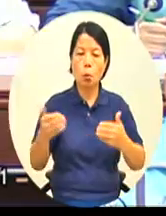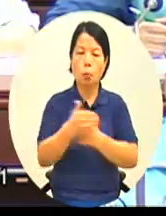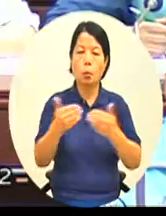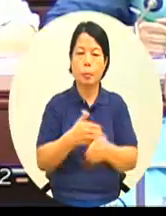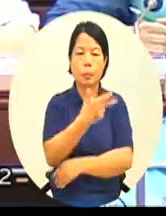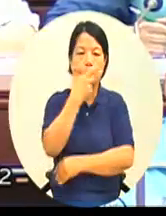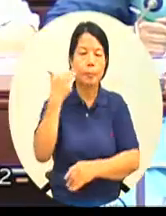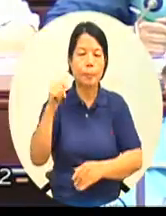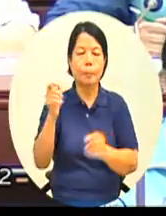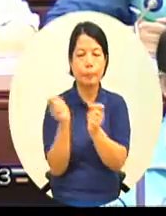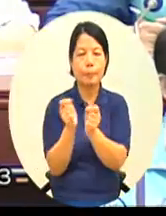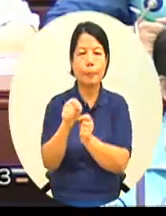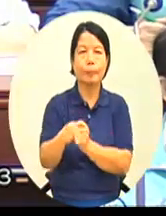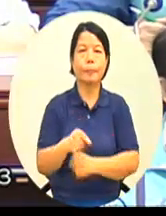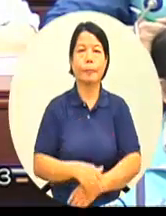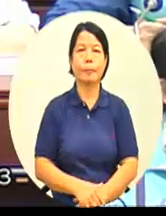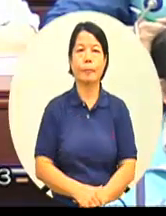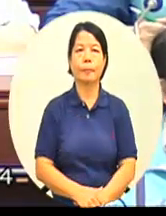个部分哈。